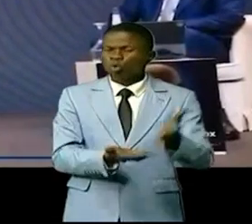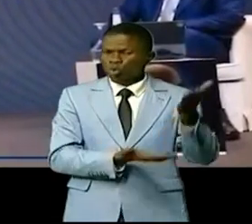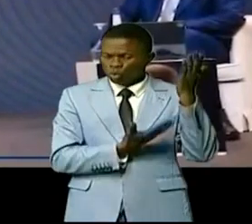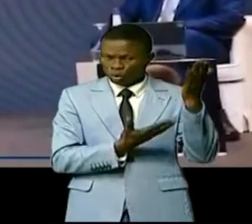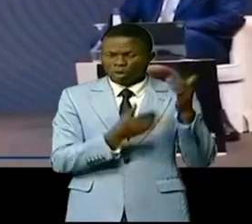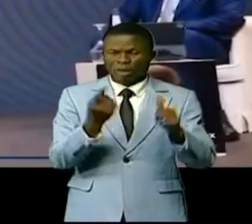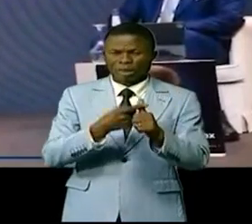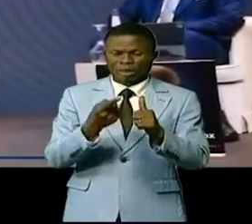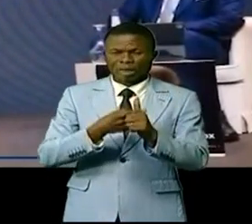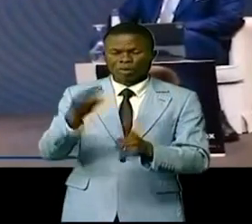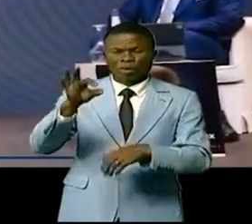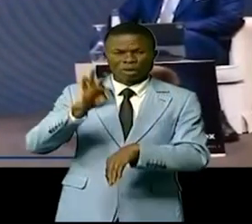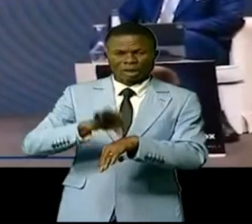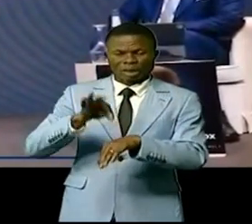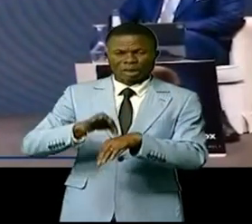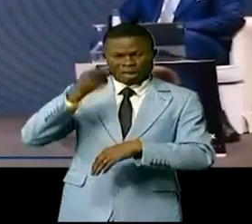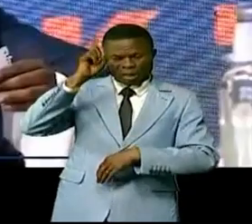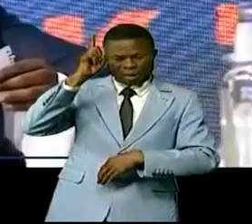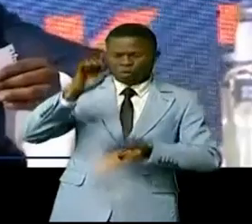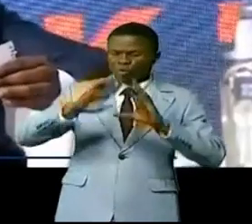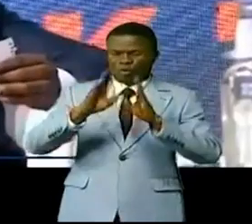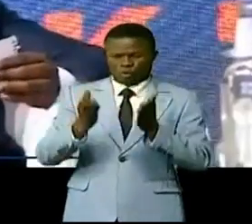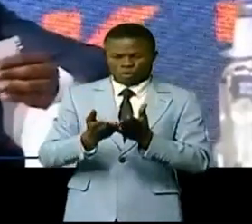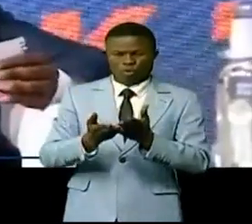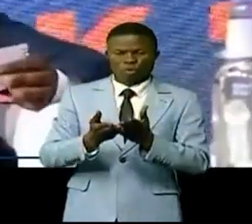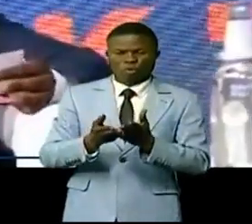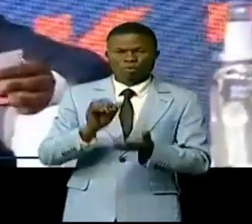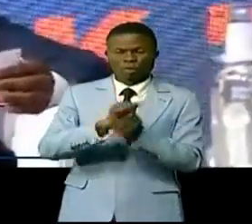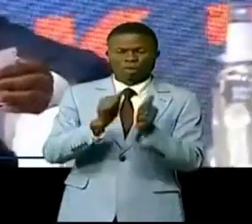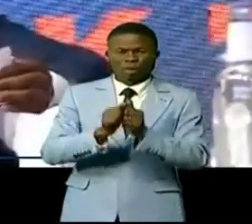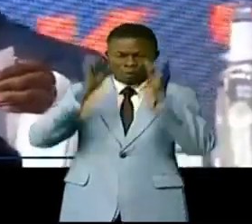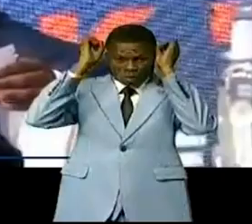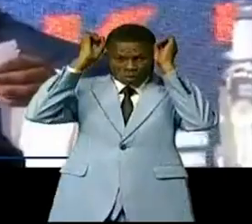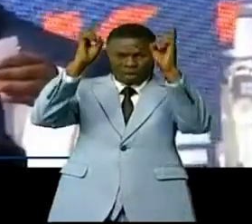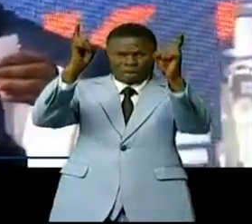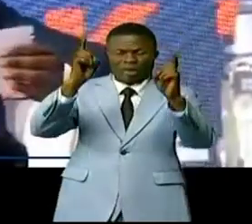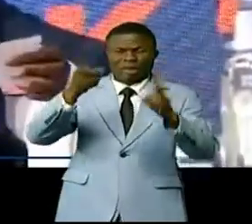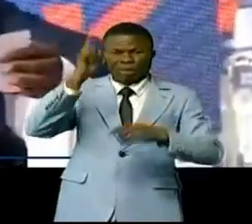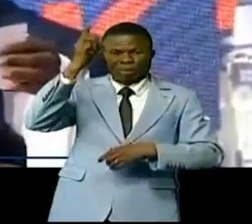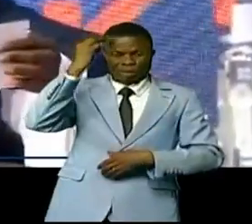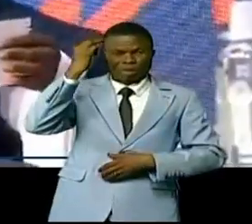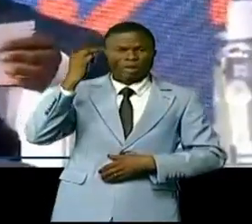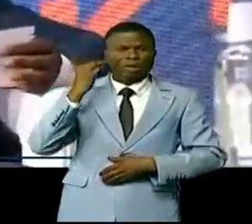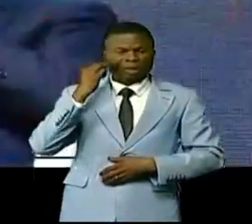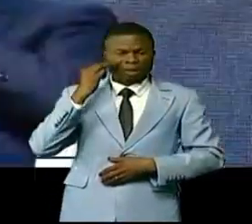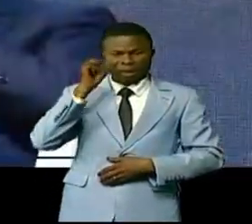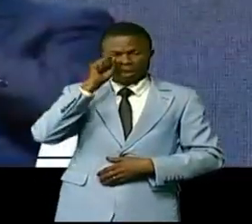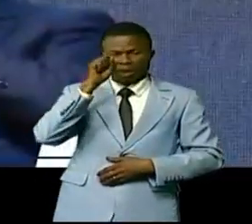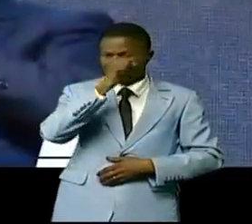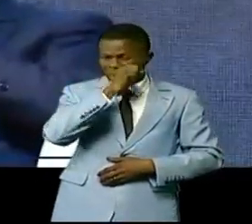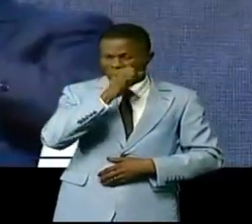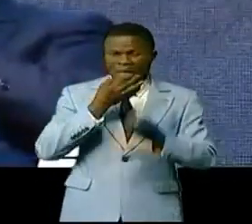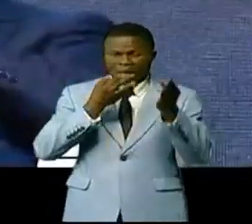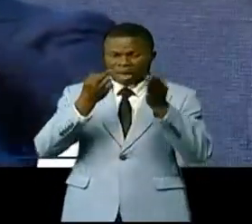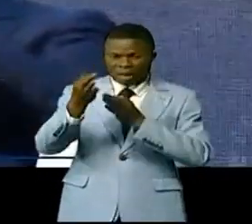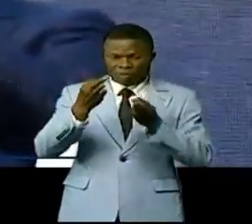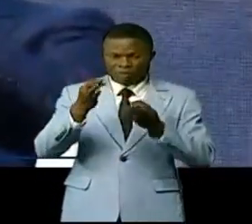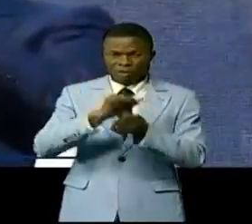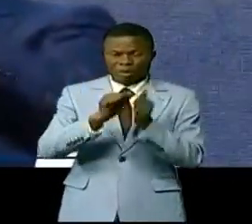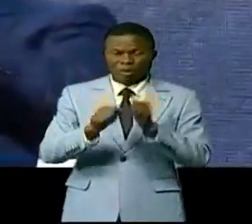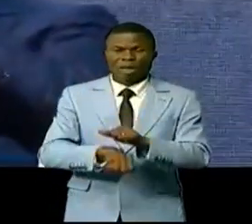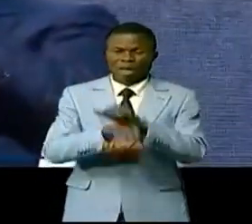faut privilégier la priorité des priorités. Dans les secteurs de l'éducation, Jean-Michel Samalou Kondé Kyenge a mentionné